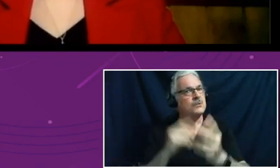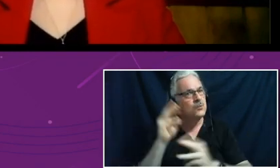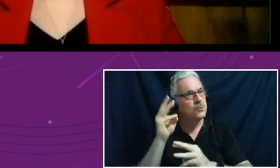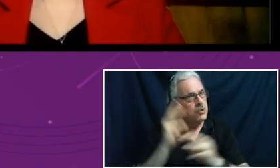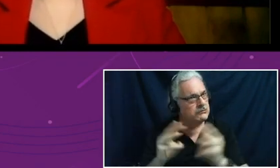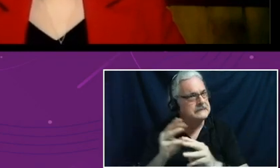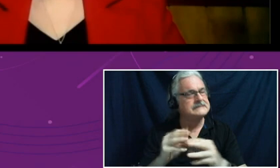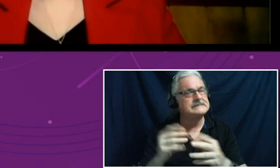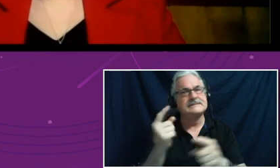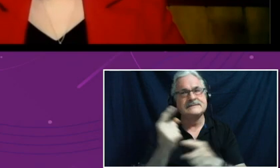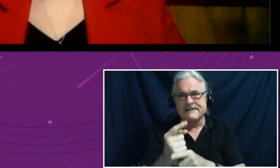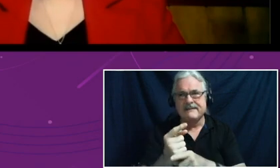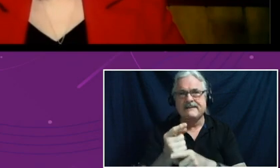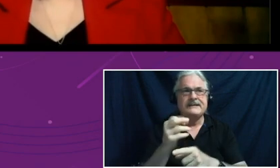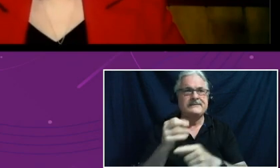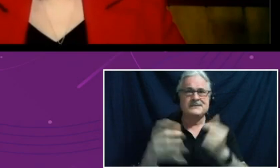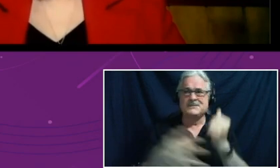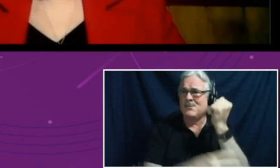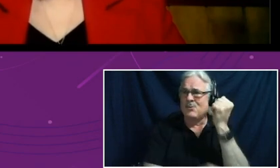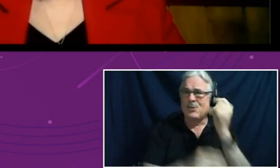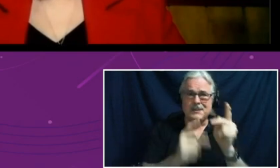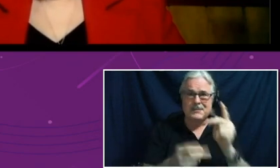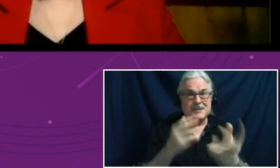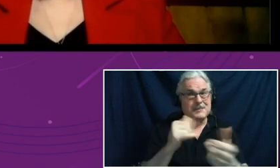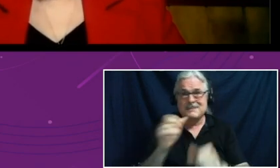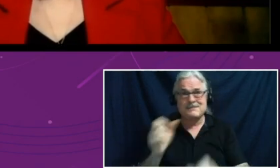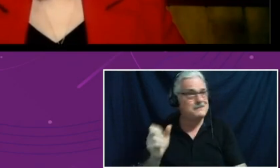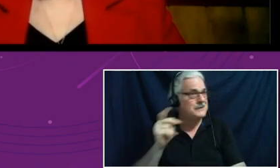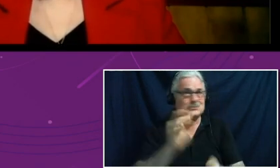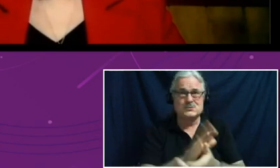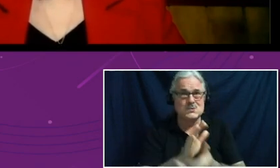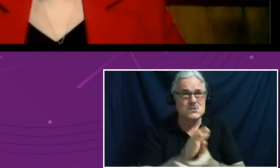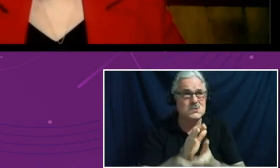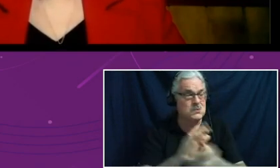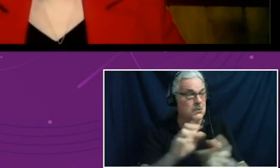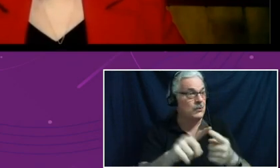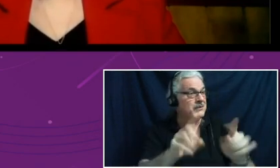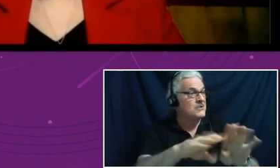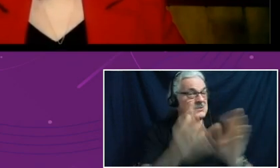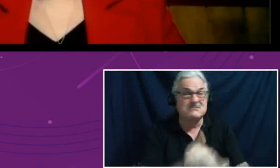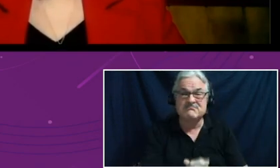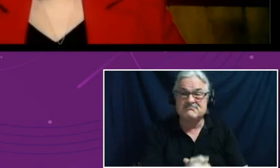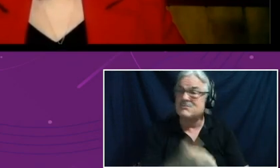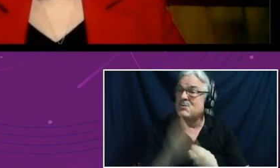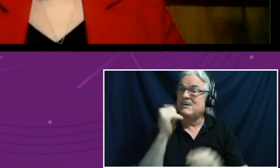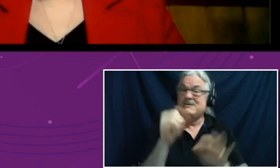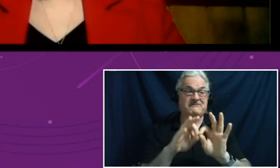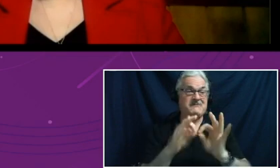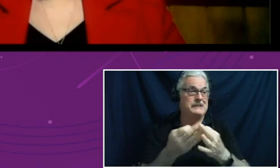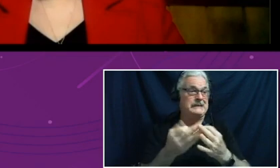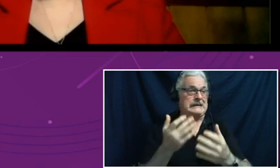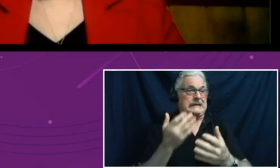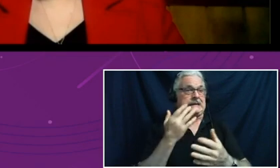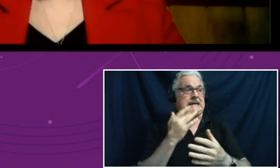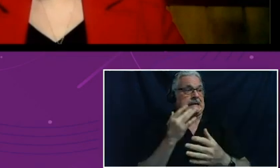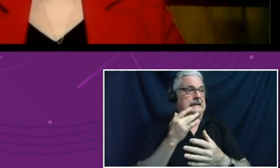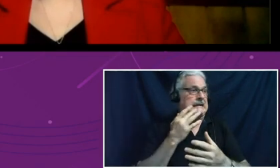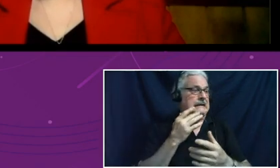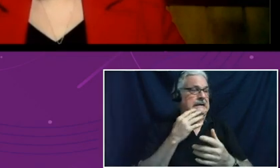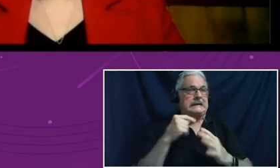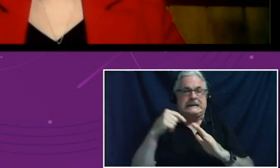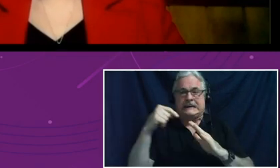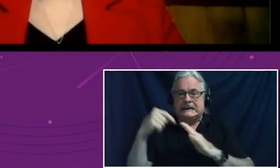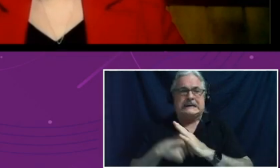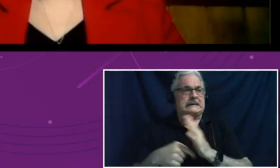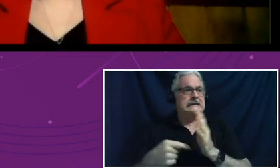l'avez dit, c'est que les plus pauvres pourraient ne pas retourner à l'école lorsque les écoles rouvrent leurs portes, car leur famille a été plongée de façon encore plus profonde dans la